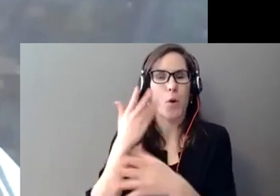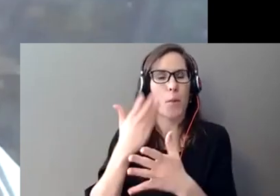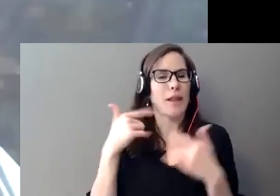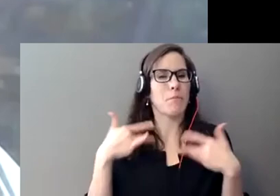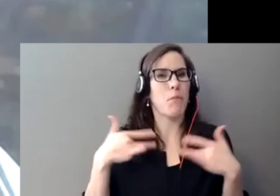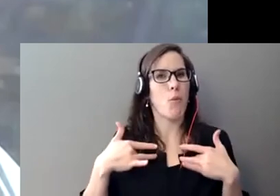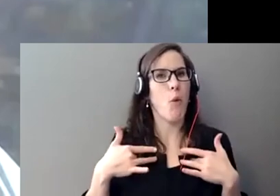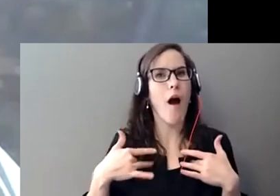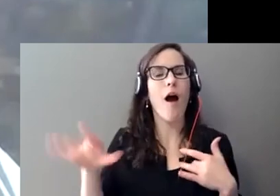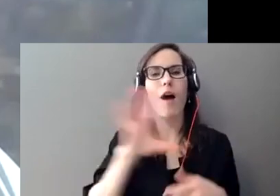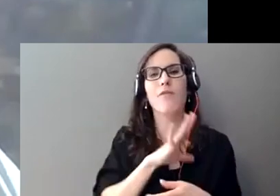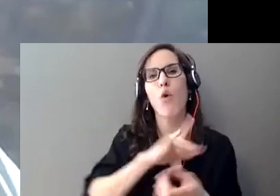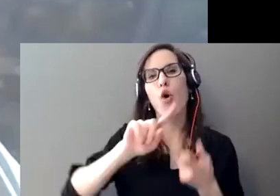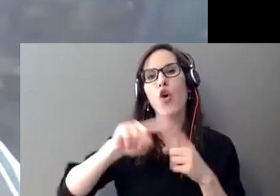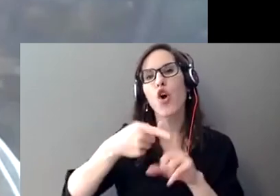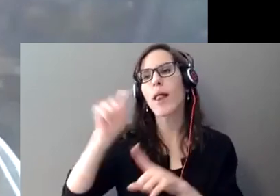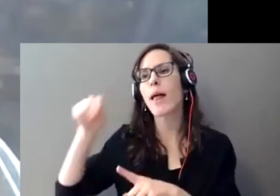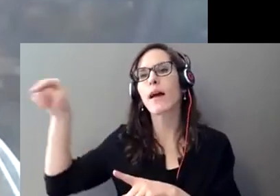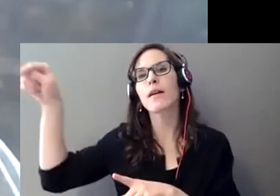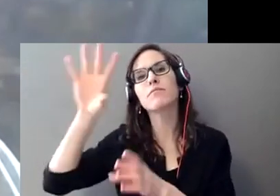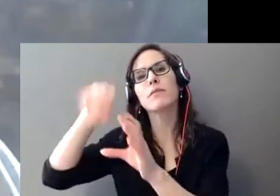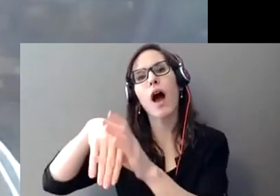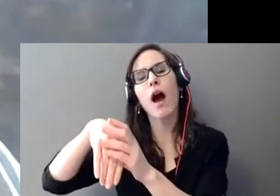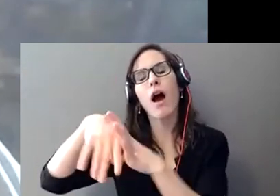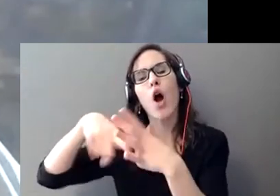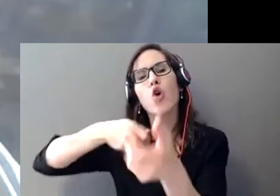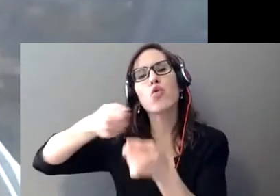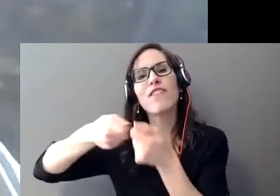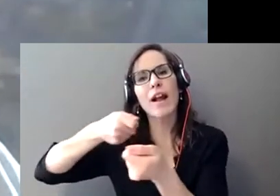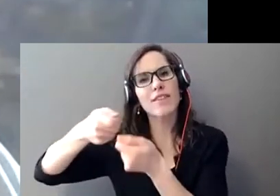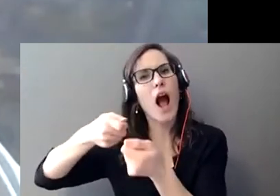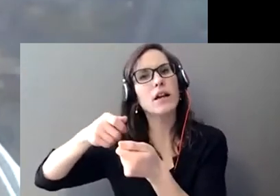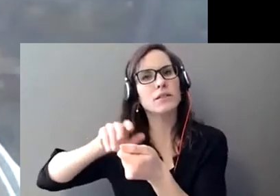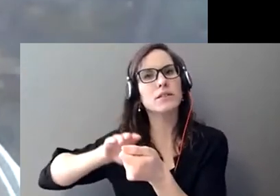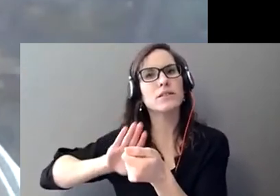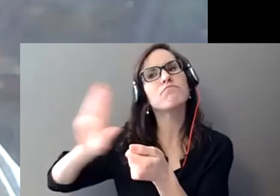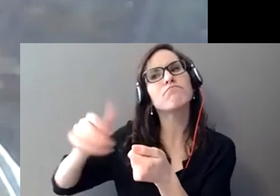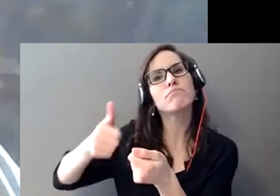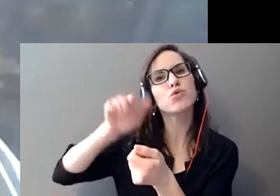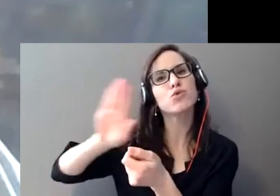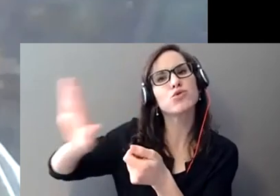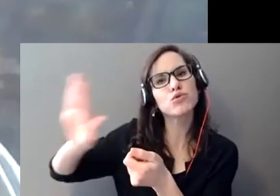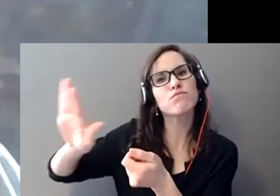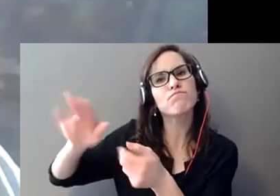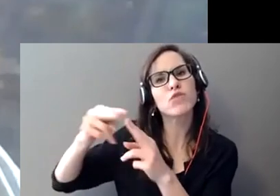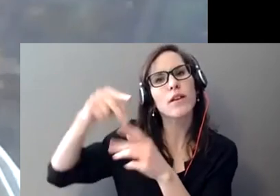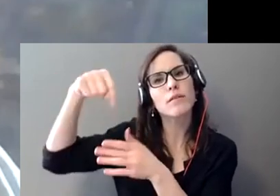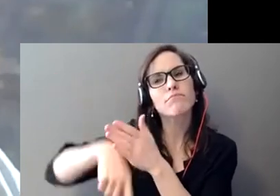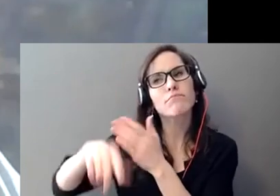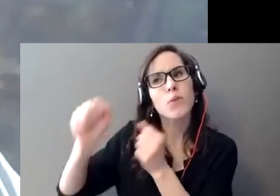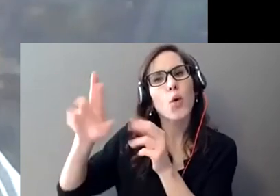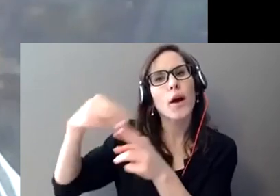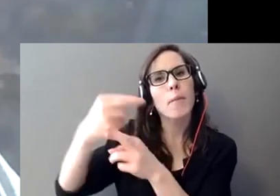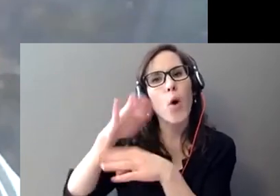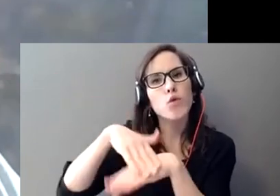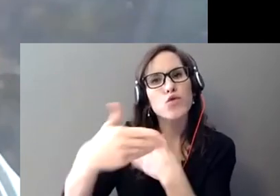des collègues dans la gouvernance dont c'est beaucoup plus le périmètre de parler de ça la